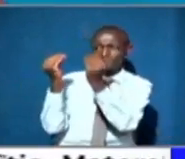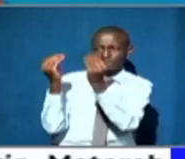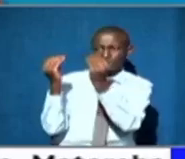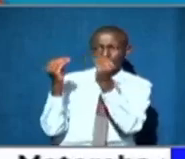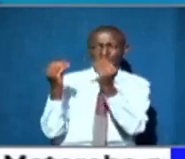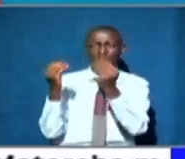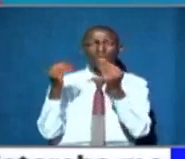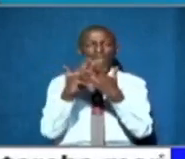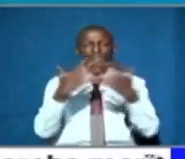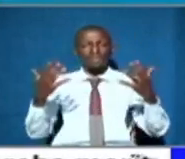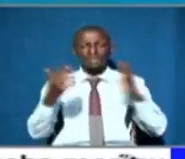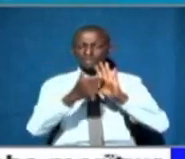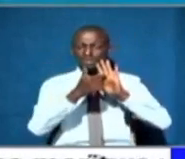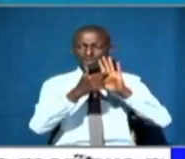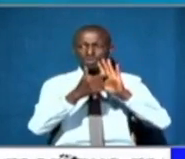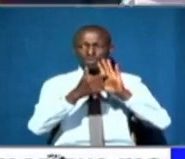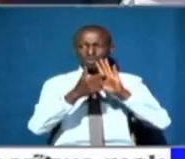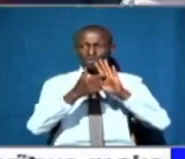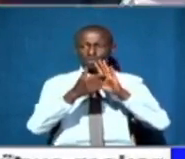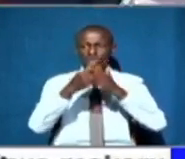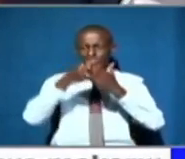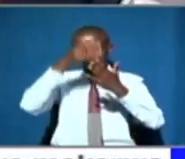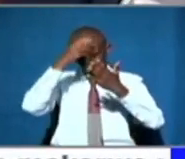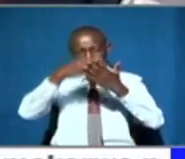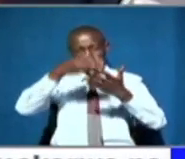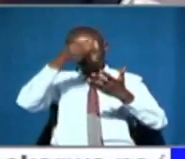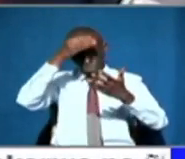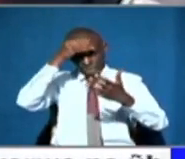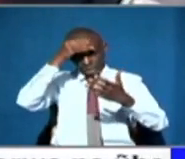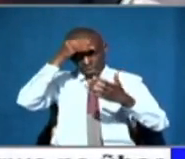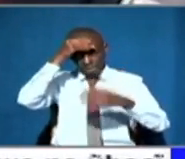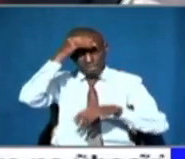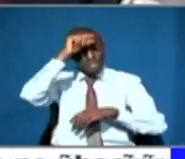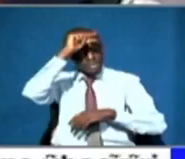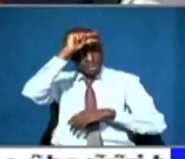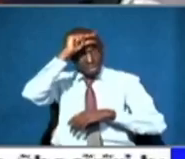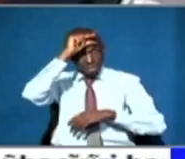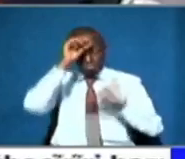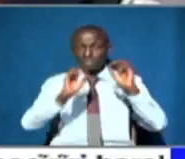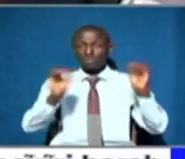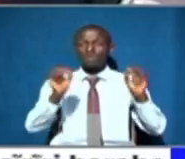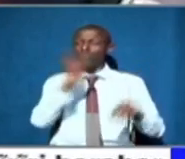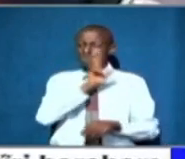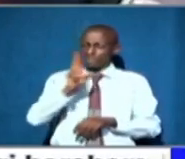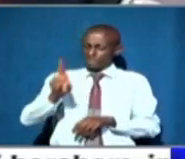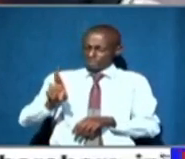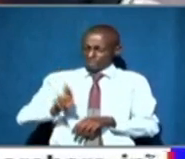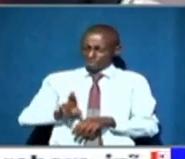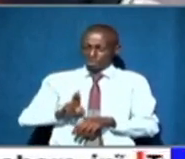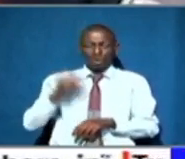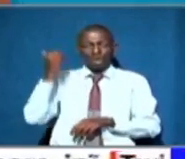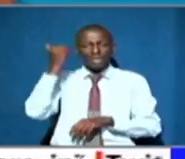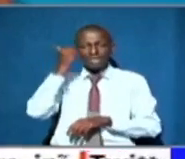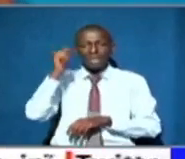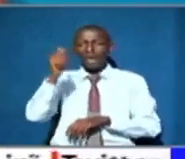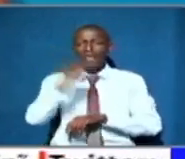fiu mafuku ine maito. Tuwehele teru protokos ya ginya gedhirikari. Iyo tuwe gedhirikari kado turare riadini. Morimo wako kwa tania.